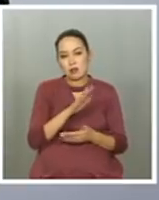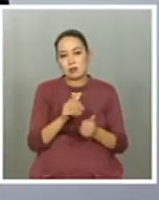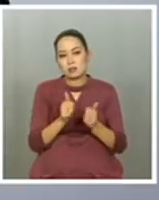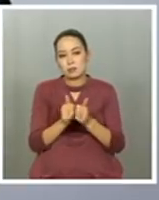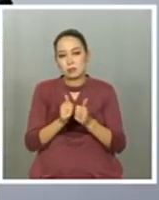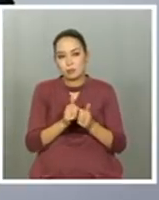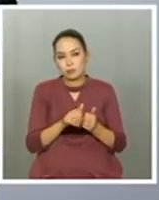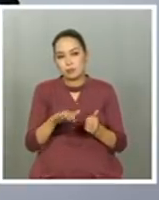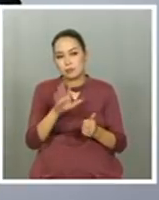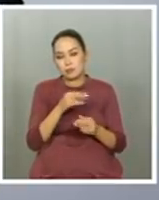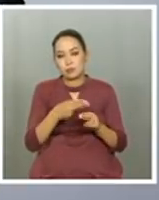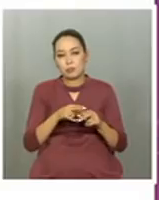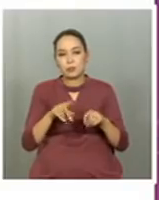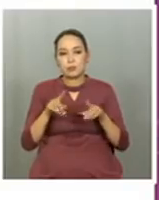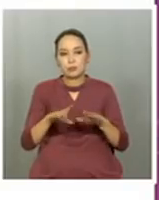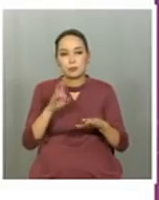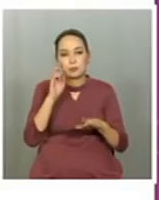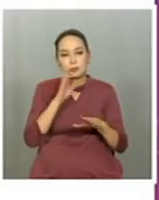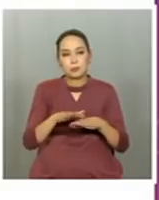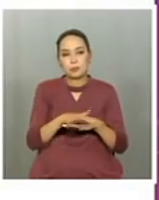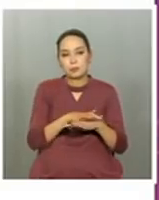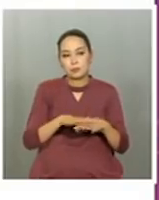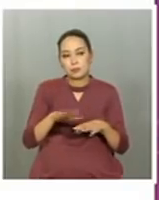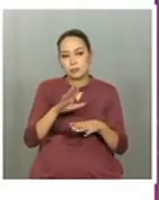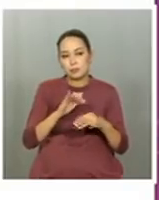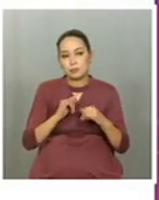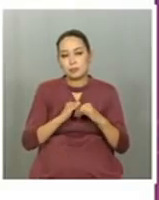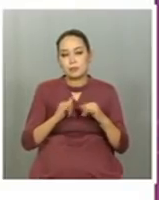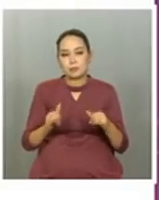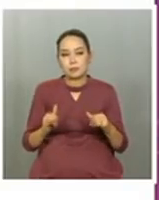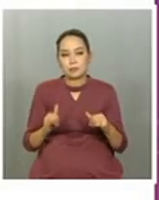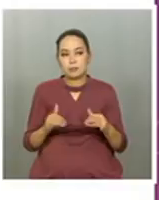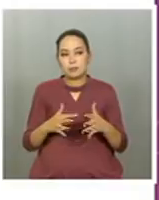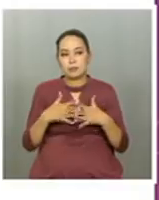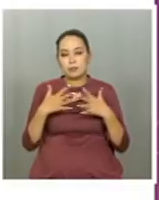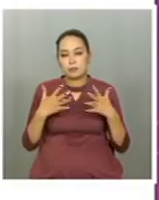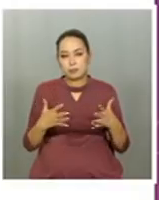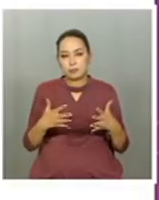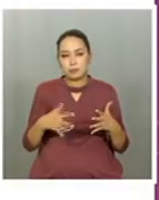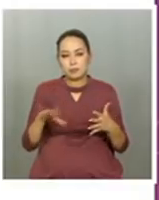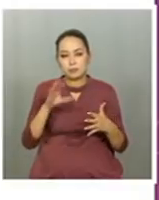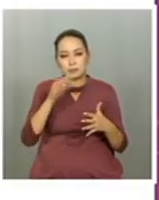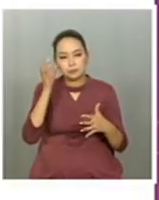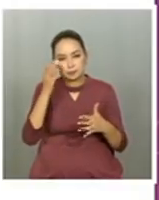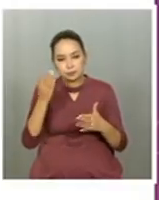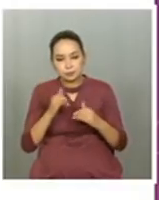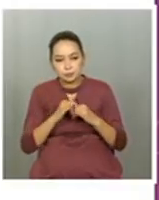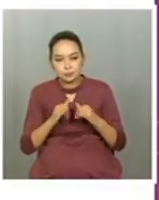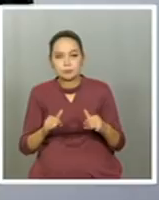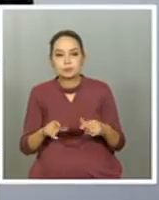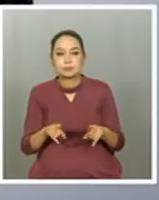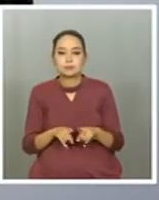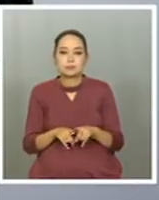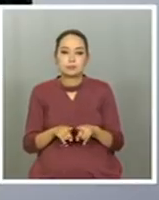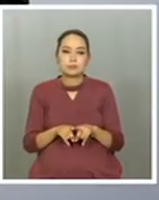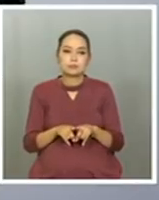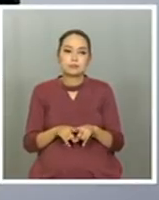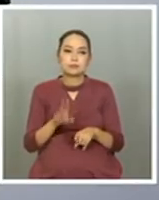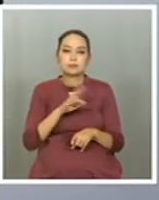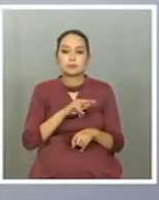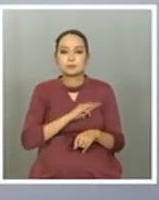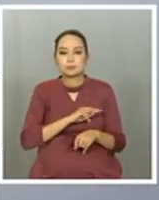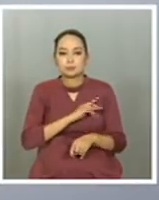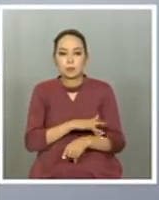Өйткені ол мемлекеттерде туризм саласы жақсы дамыған, білім саласы жақсы дамыған, сонымен бірге қызмет көрсету